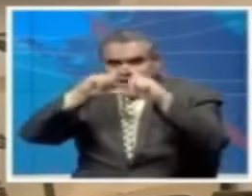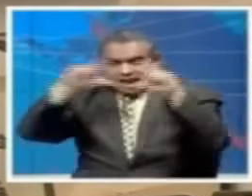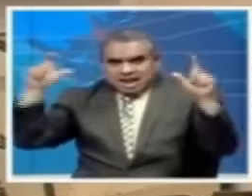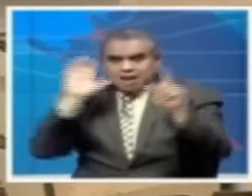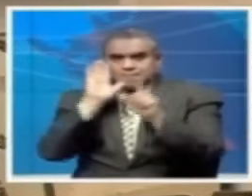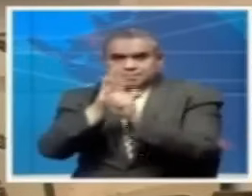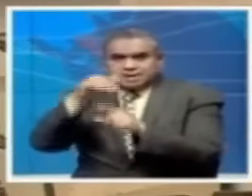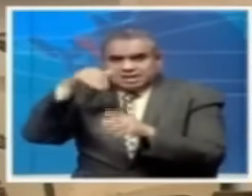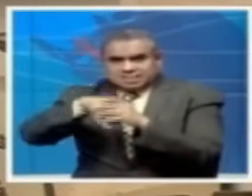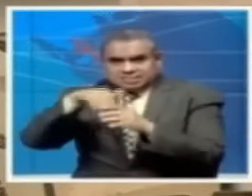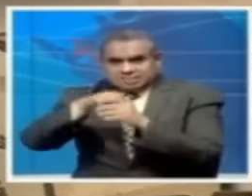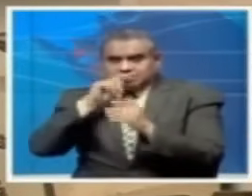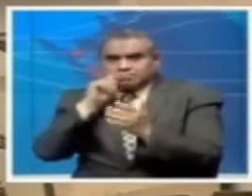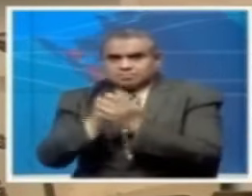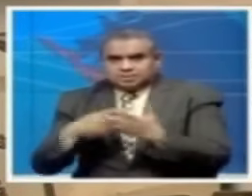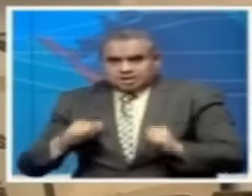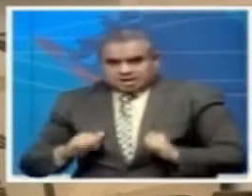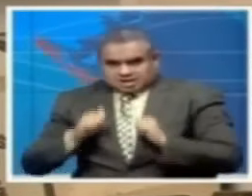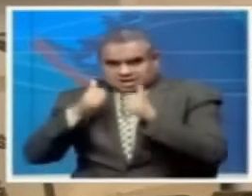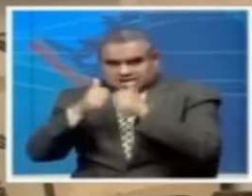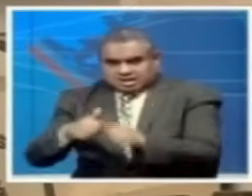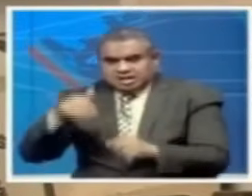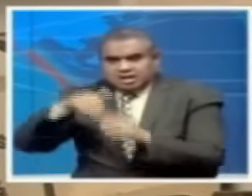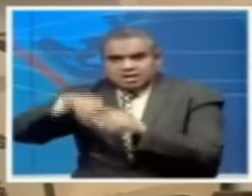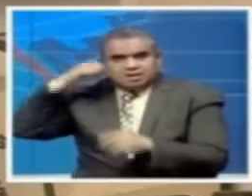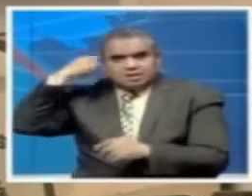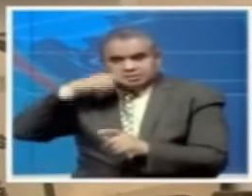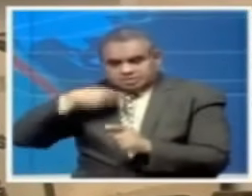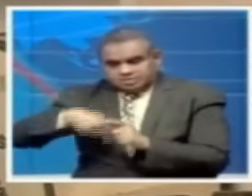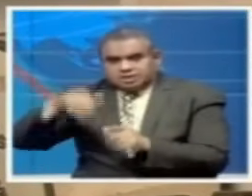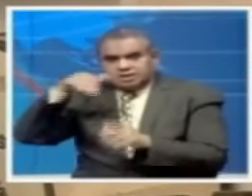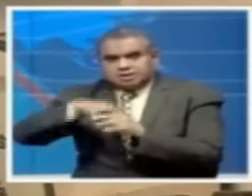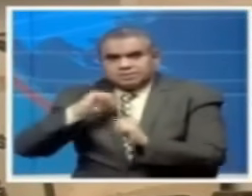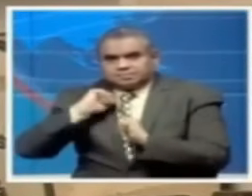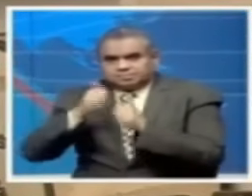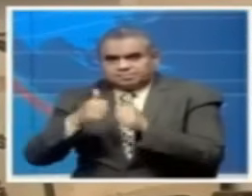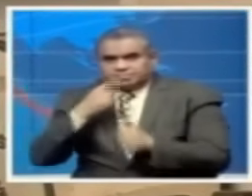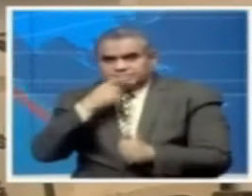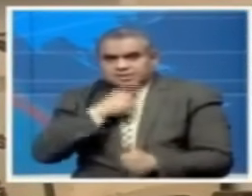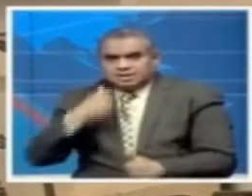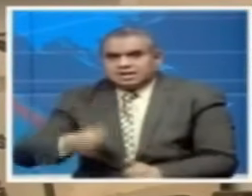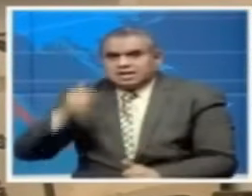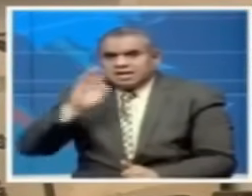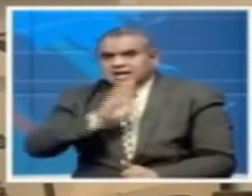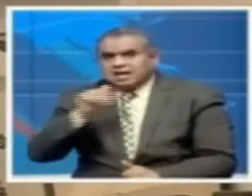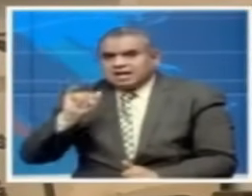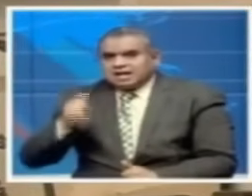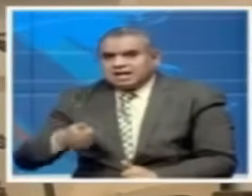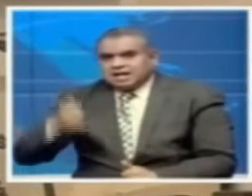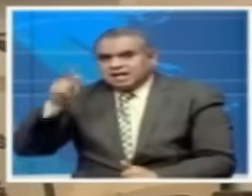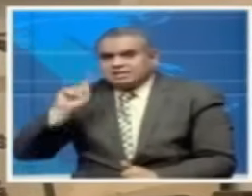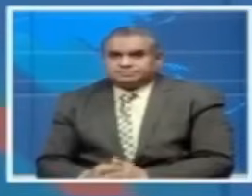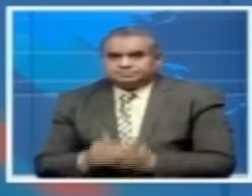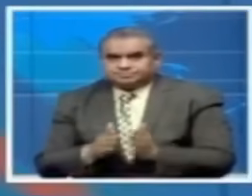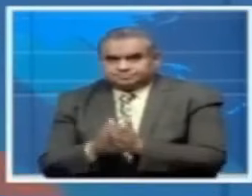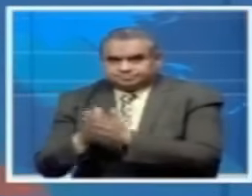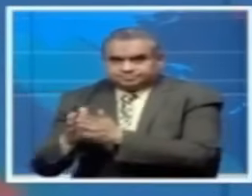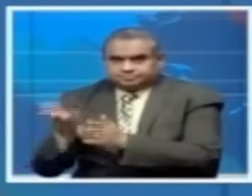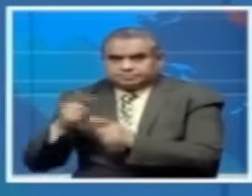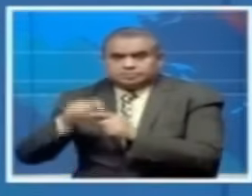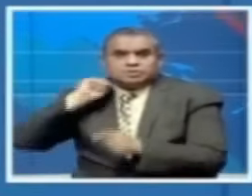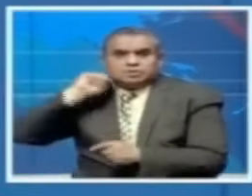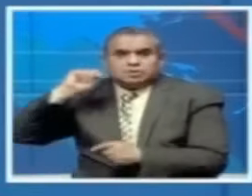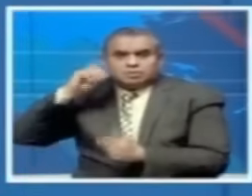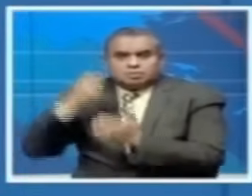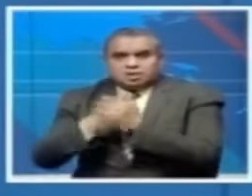على ضرورة المشاركة في الانتخابات الرئاسية القادمة. أسماء حسن، التلفزيون المصري. وفي